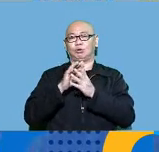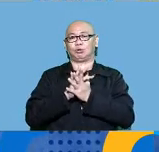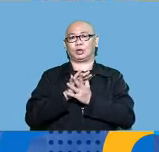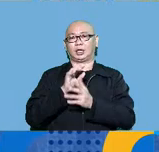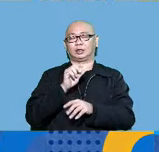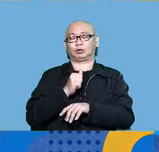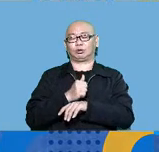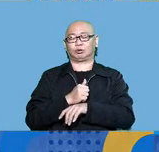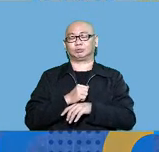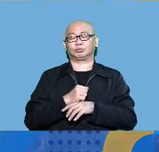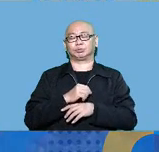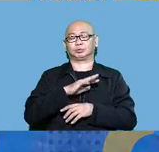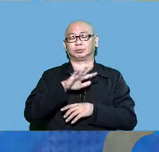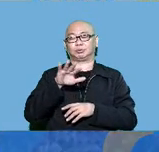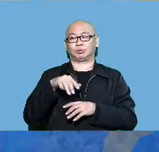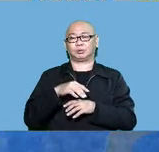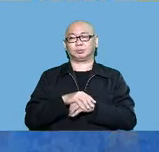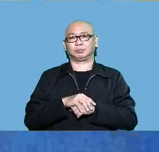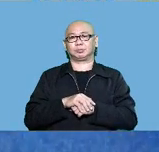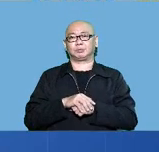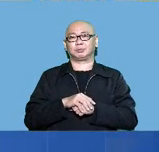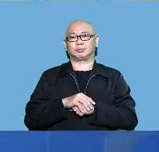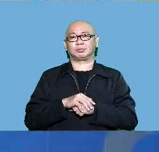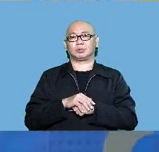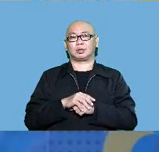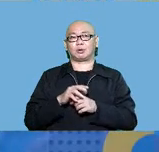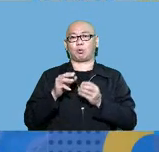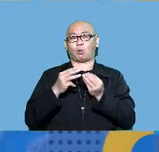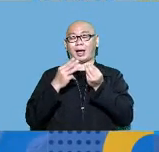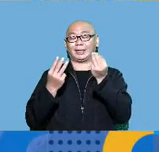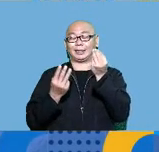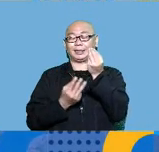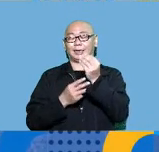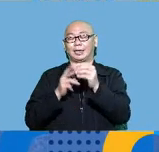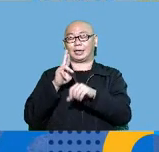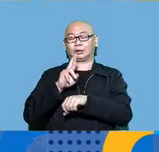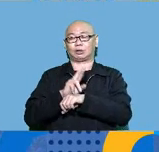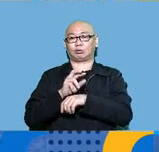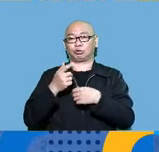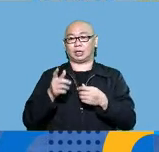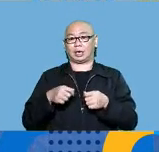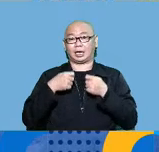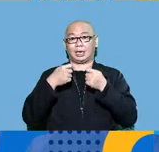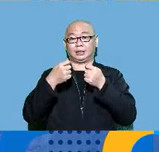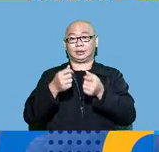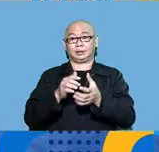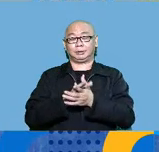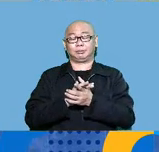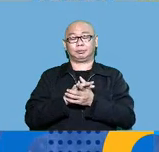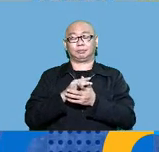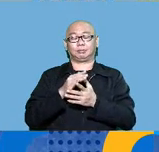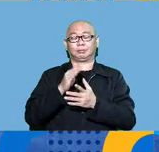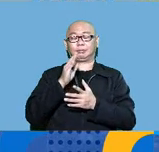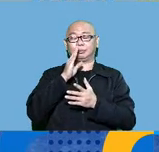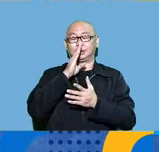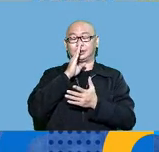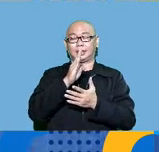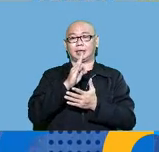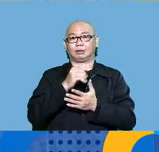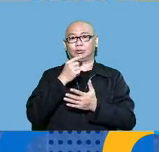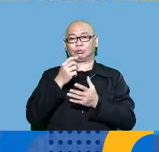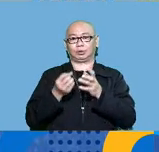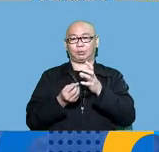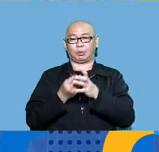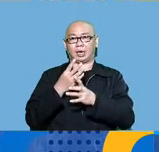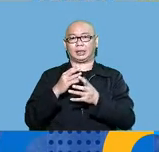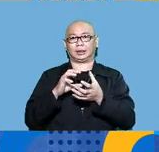Semarang, beserta para wakil rektor yang telah memberi kepercayaan dan kesempatan kepada saya untuk